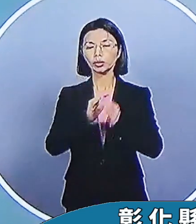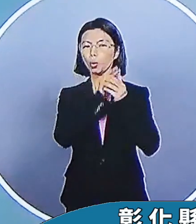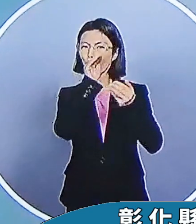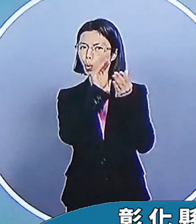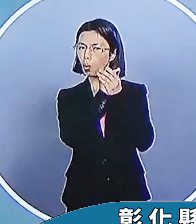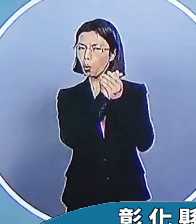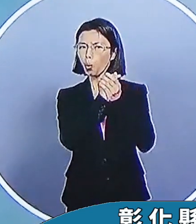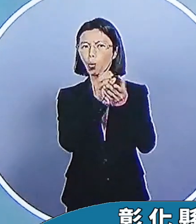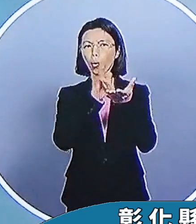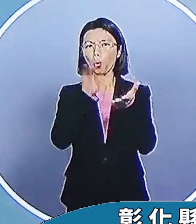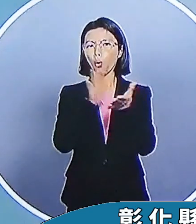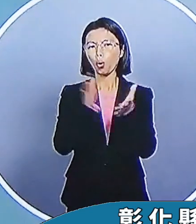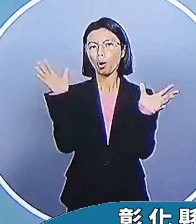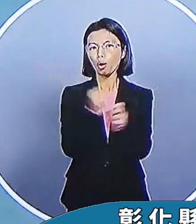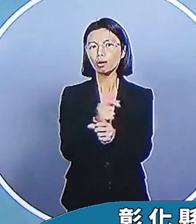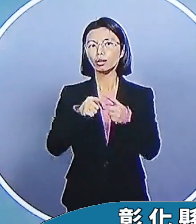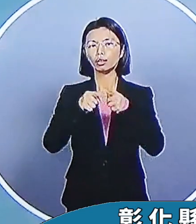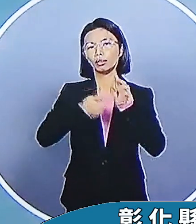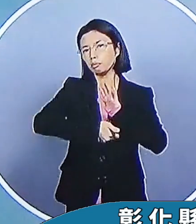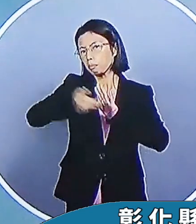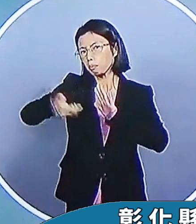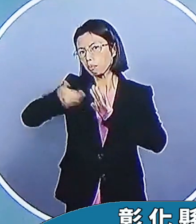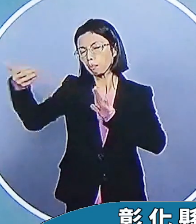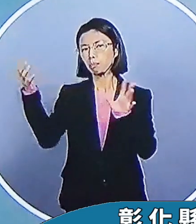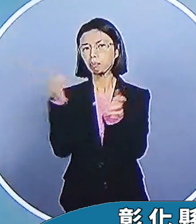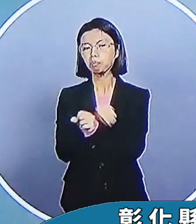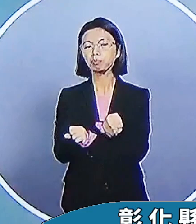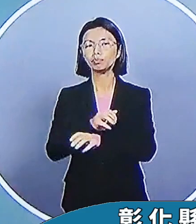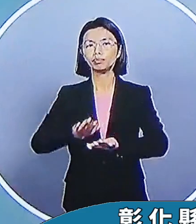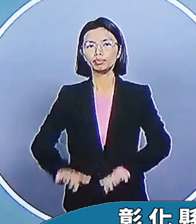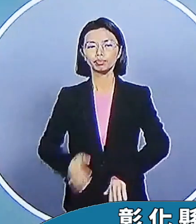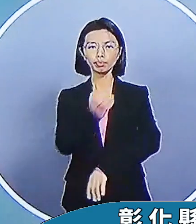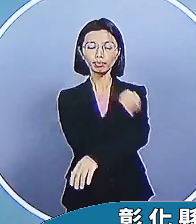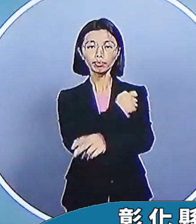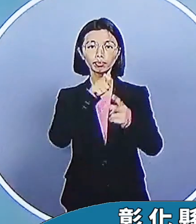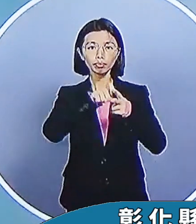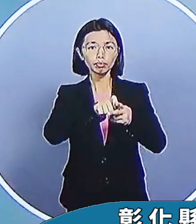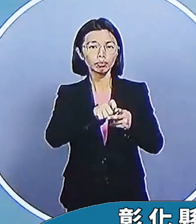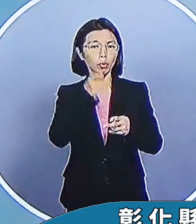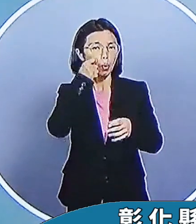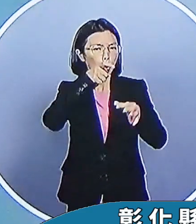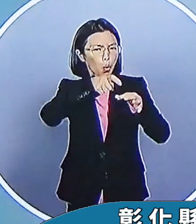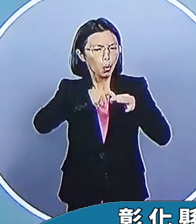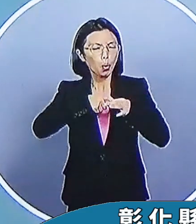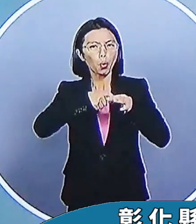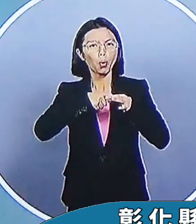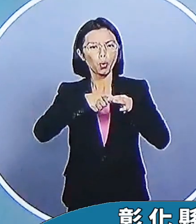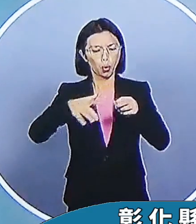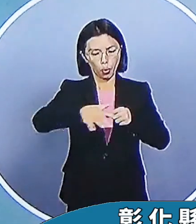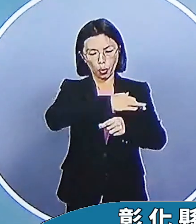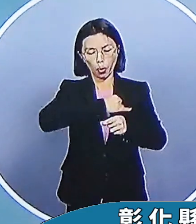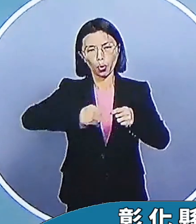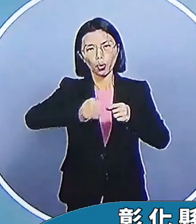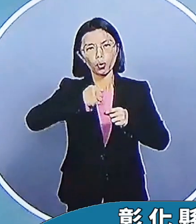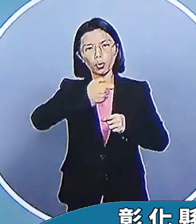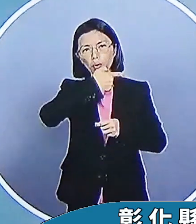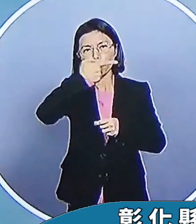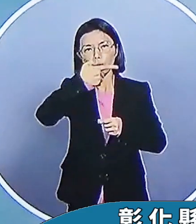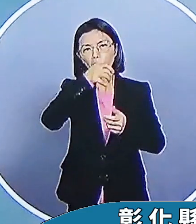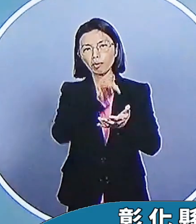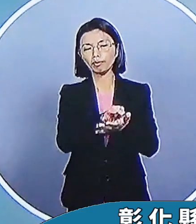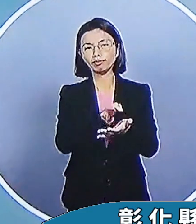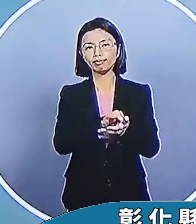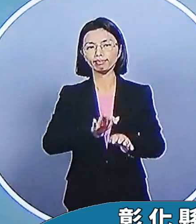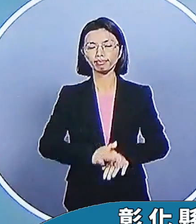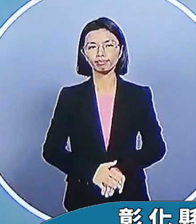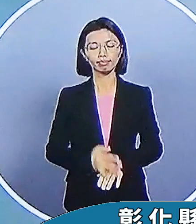还是讲人口流失，还是咱全彰化县劳工的这个薪水是全彰化县全台湾上尾啊。